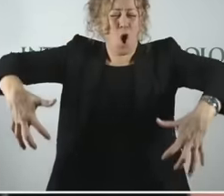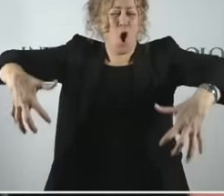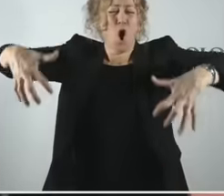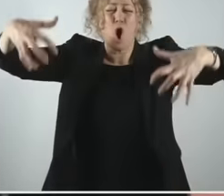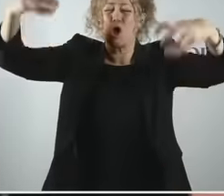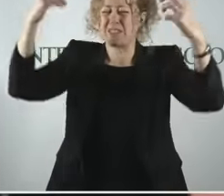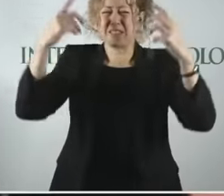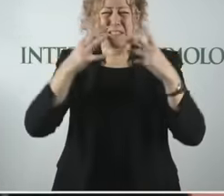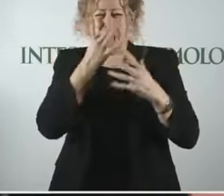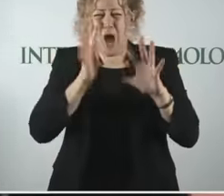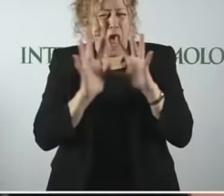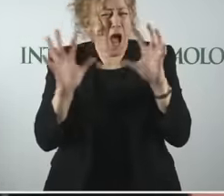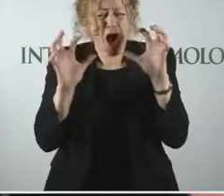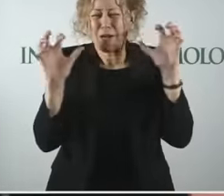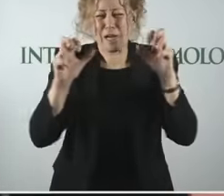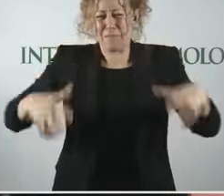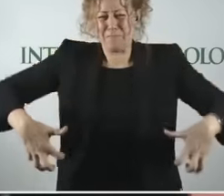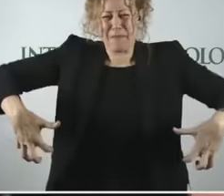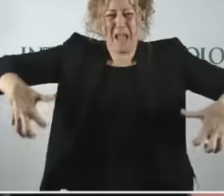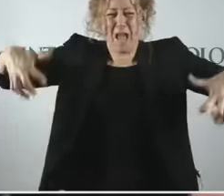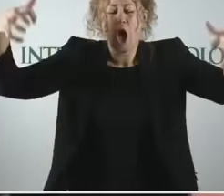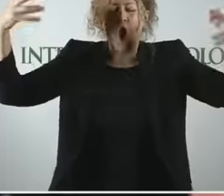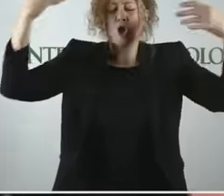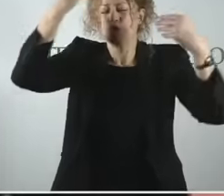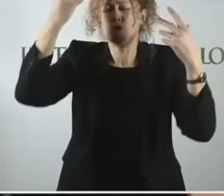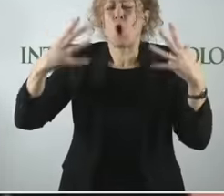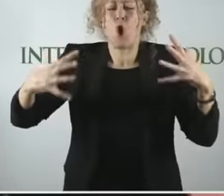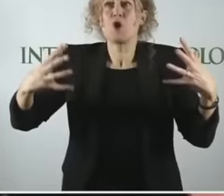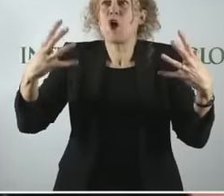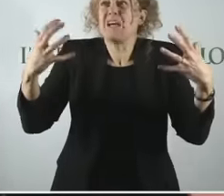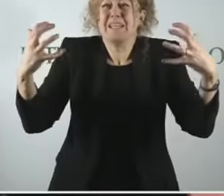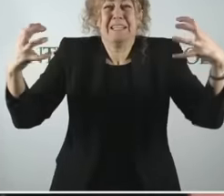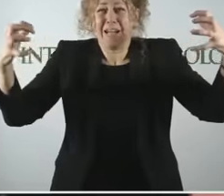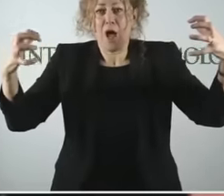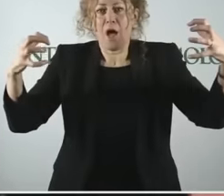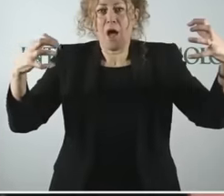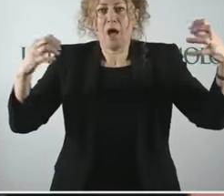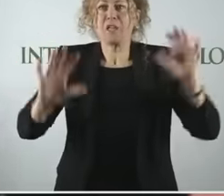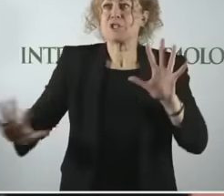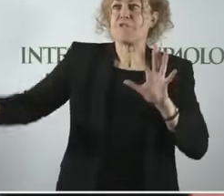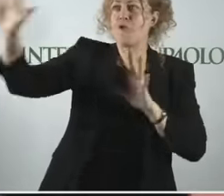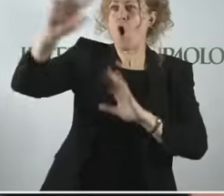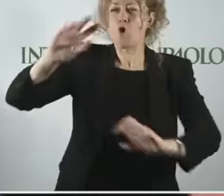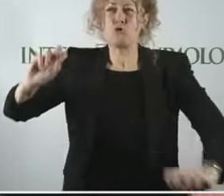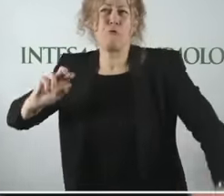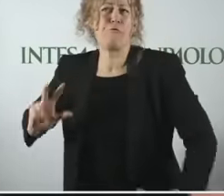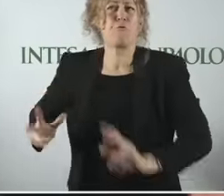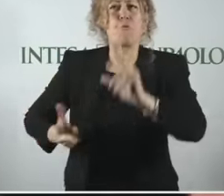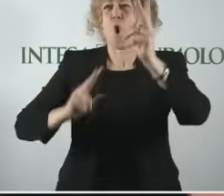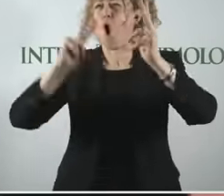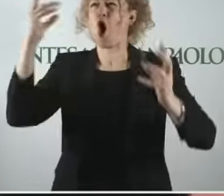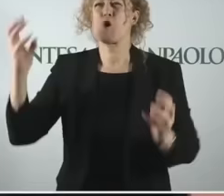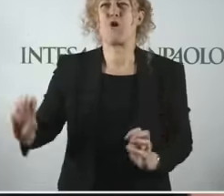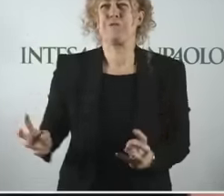mostruoso ma terribile ecco un essere spaventoso e terribile su uno sfondo di fuoco e fiamme